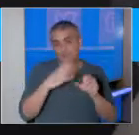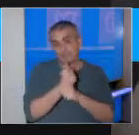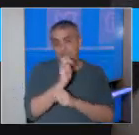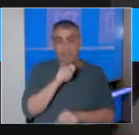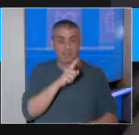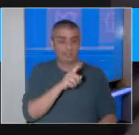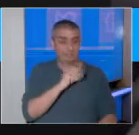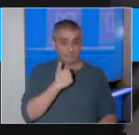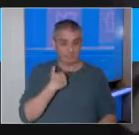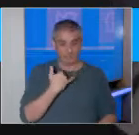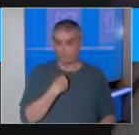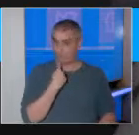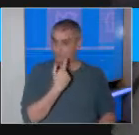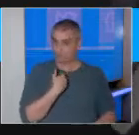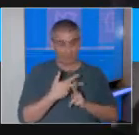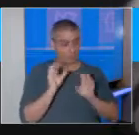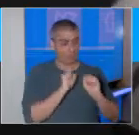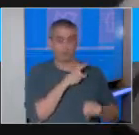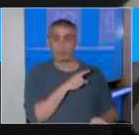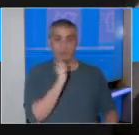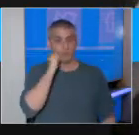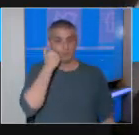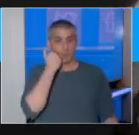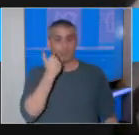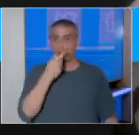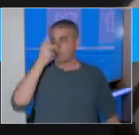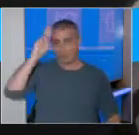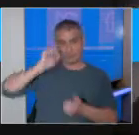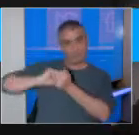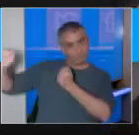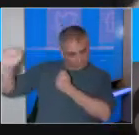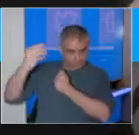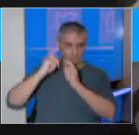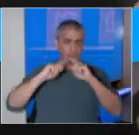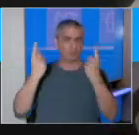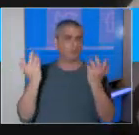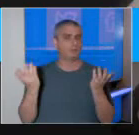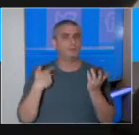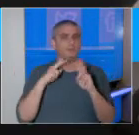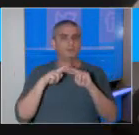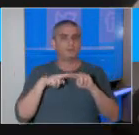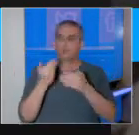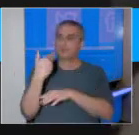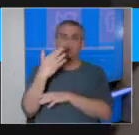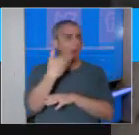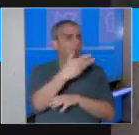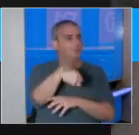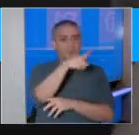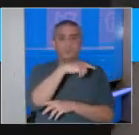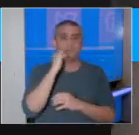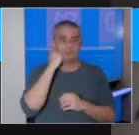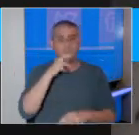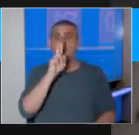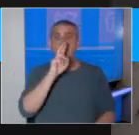לכנסת, אם אני עכשיו אגיד שאני נטו איתו, ומחר מחקתי את הליכוד, ומחר יש שם מישהו אחר, אני צריך להשאיר דלתות פתוחות. נכון להיום, רועי